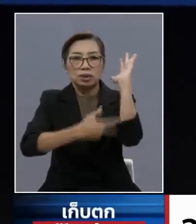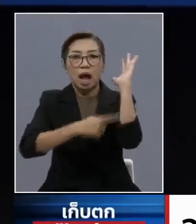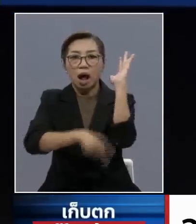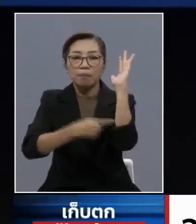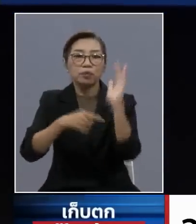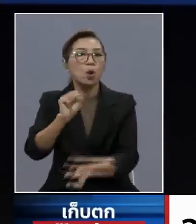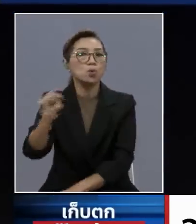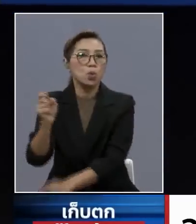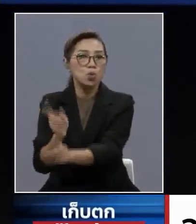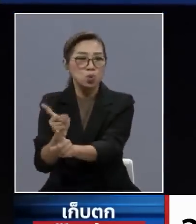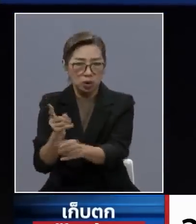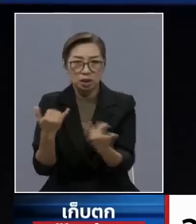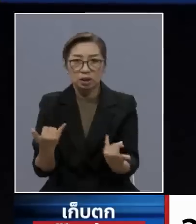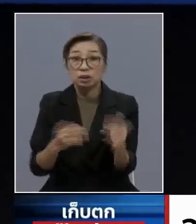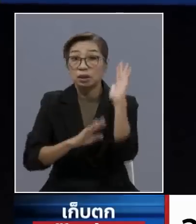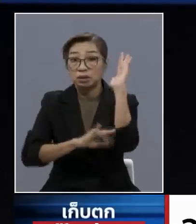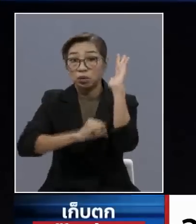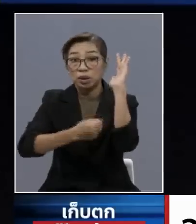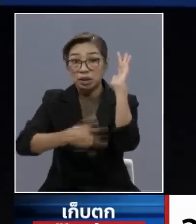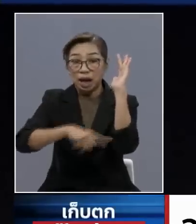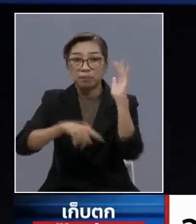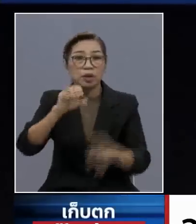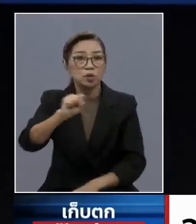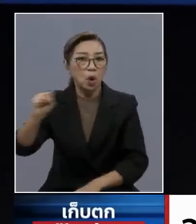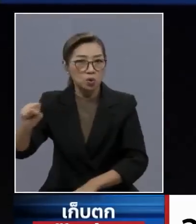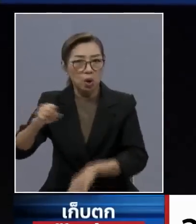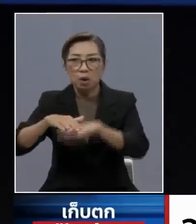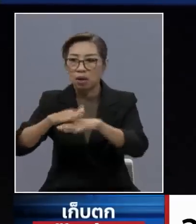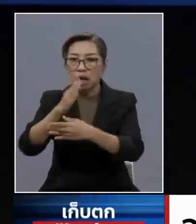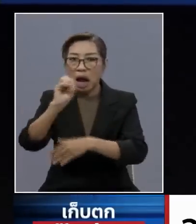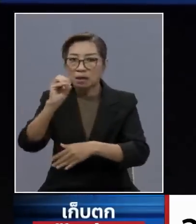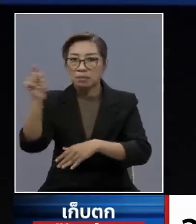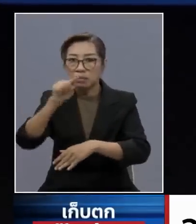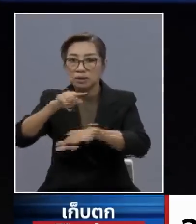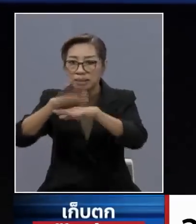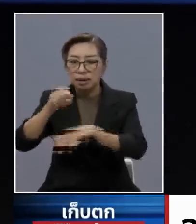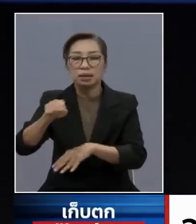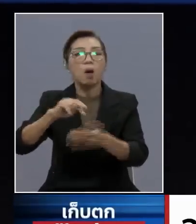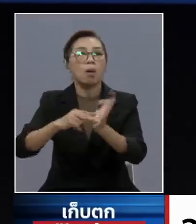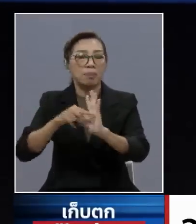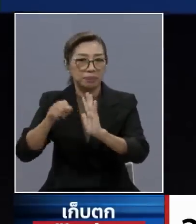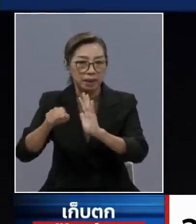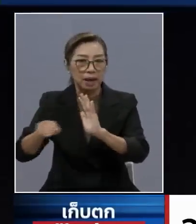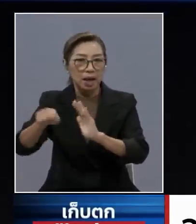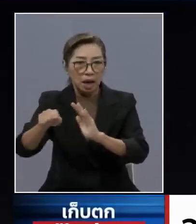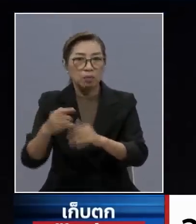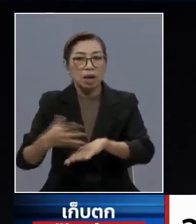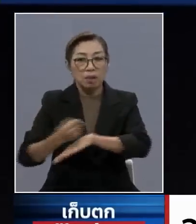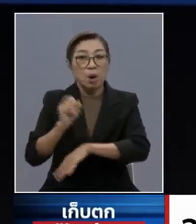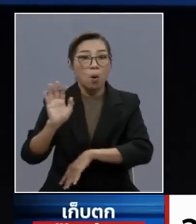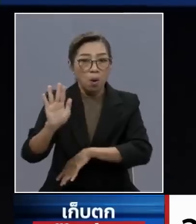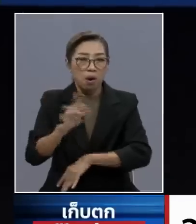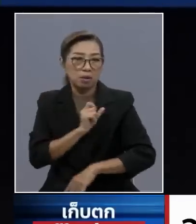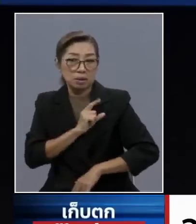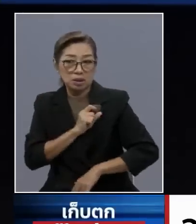นใต้นะครับกวาดที่นั่งในจังหวัดชายแดนใต้ได้เกินครึ่งเลยสะท้อนว่าการเมืองที่แนบชิดกับอัตลักษณ์ทางวัฒนธรรมและศาสน